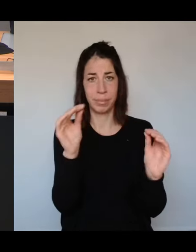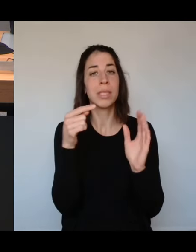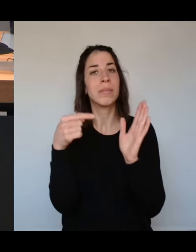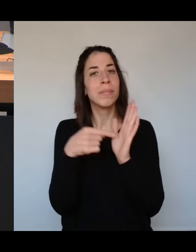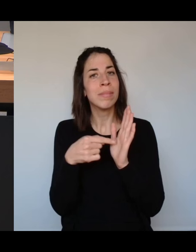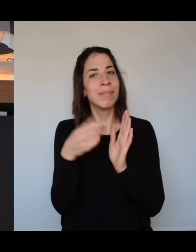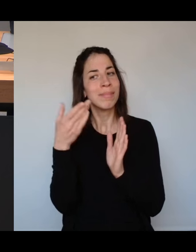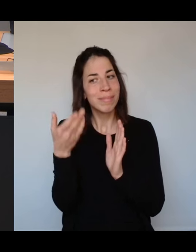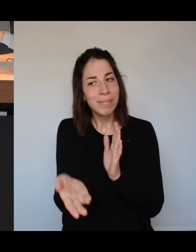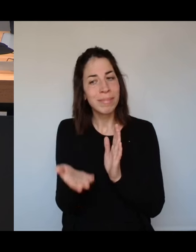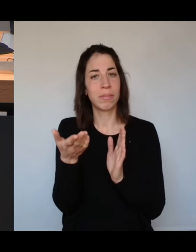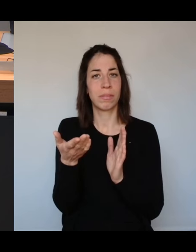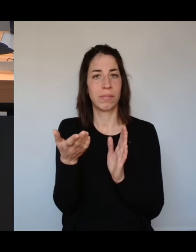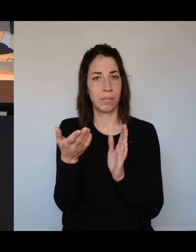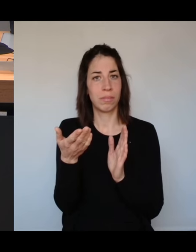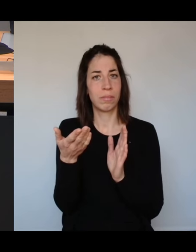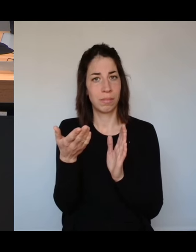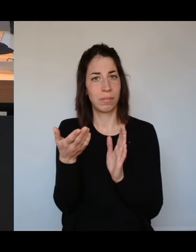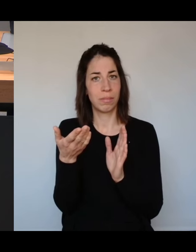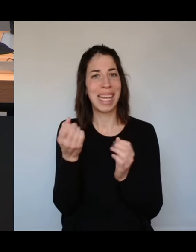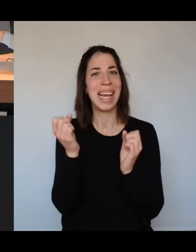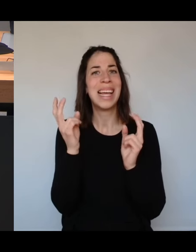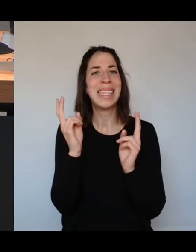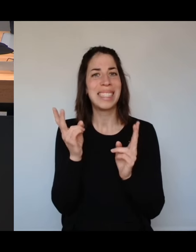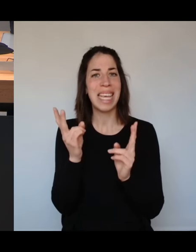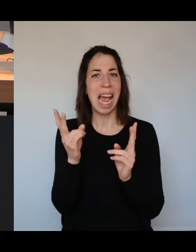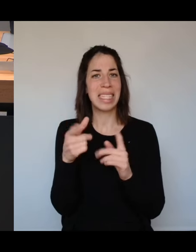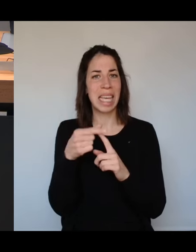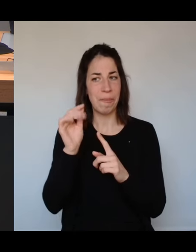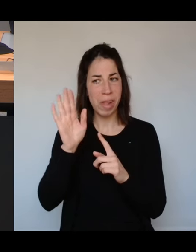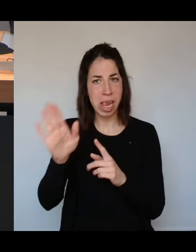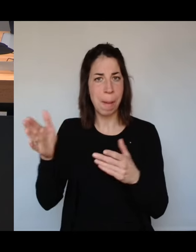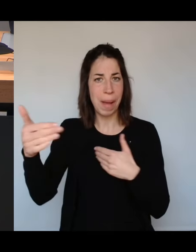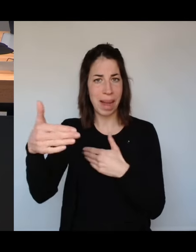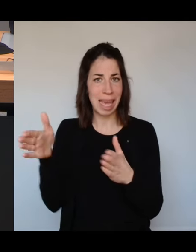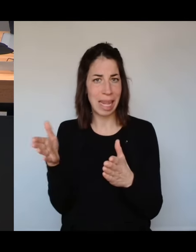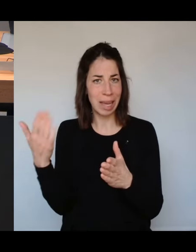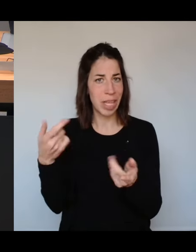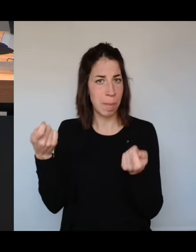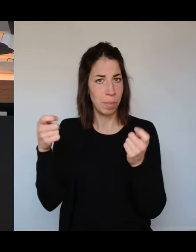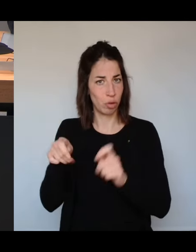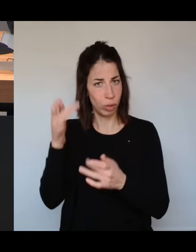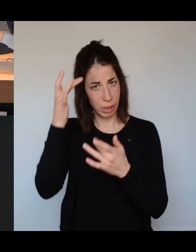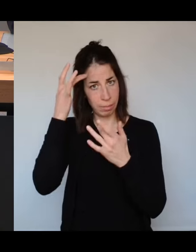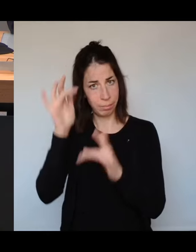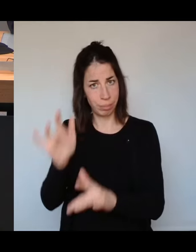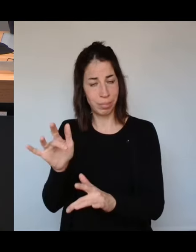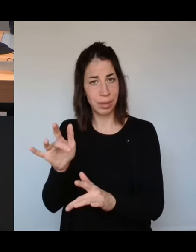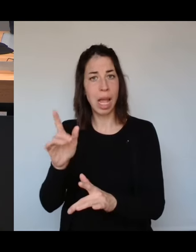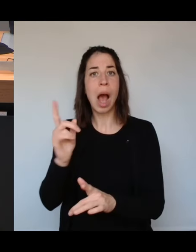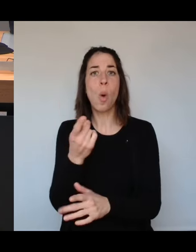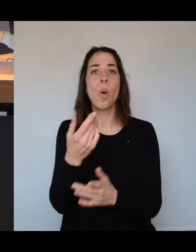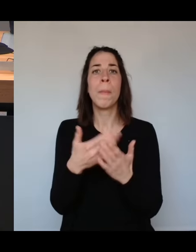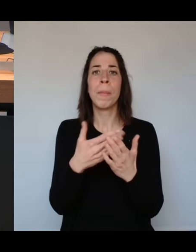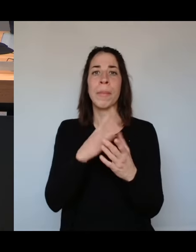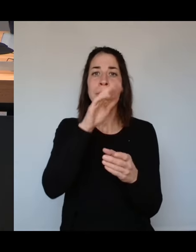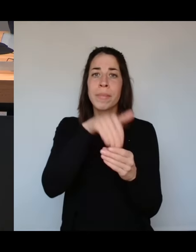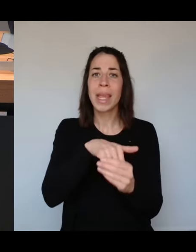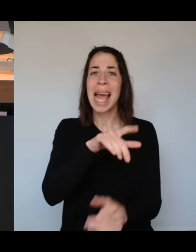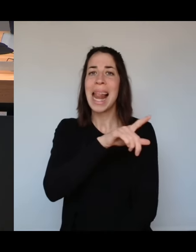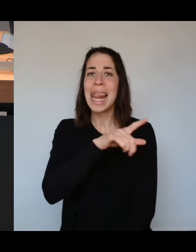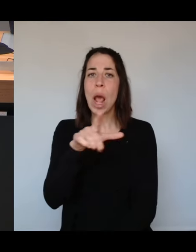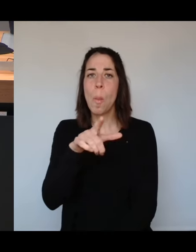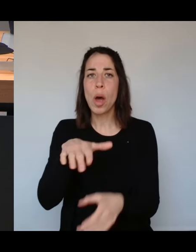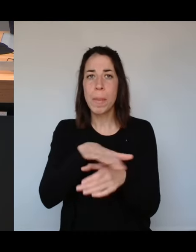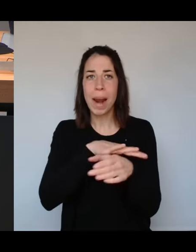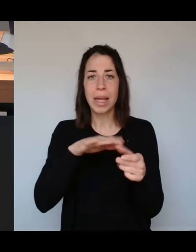Senat beschlossen worden ist. Da geht es nämlich zum Beispiel auch um den Leopoldplatz, da geht es zum Beispiel auch bis in die Außenbezirke hinein, um das, was